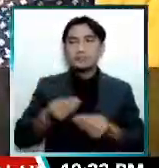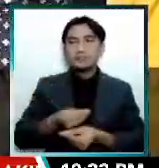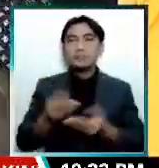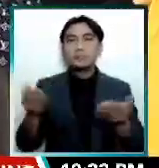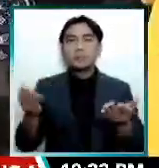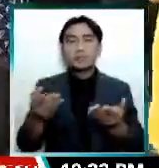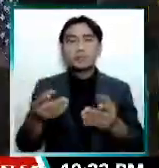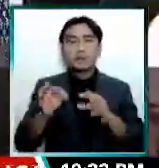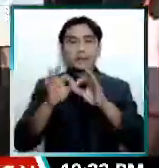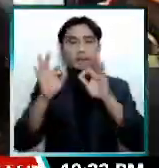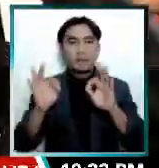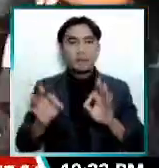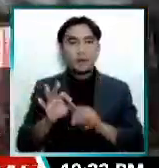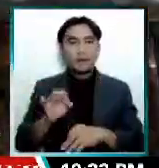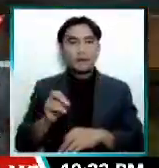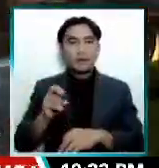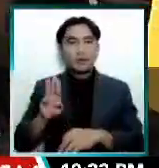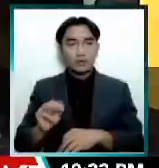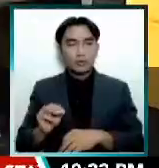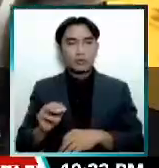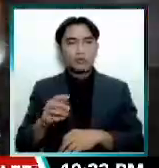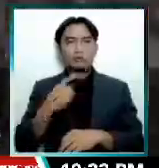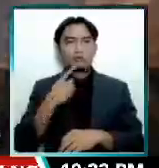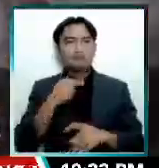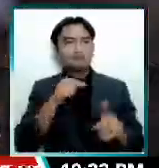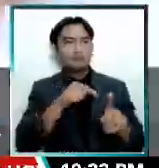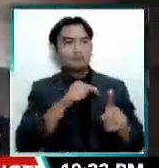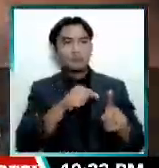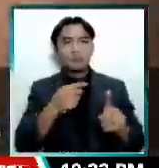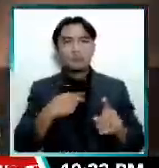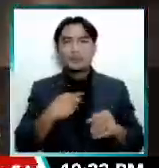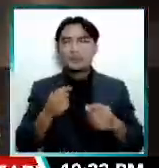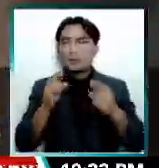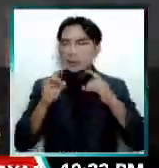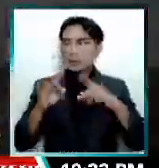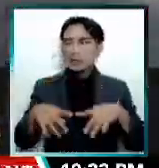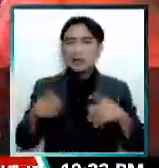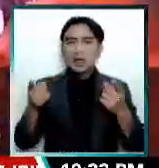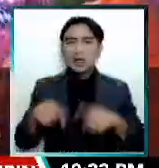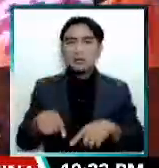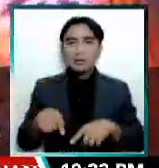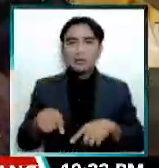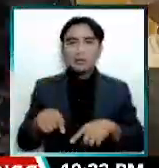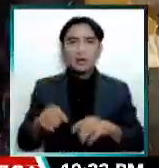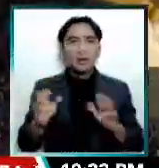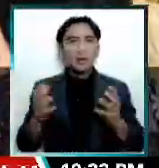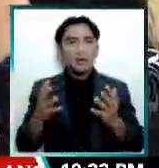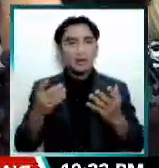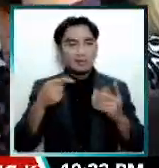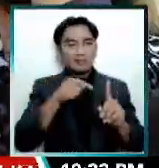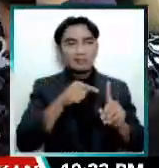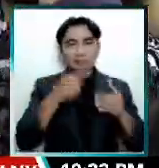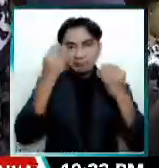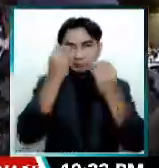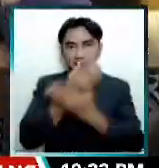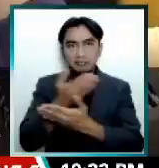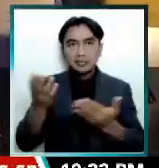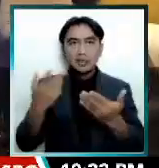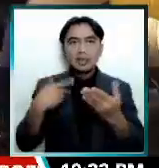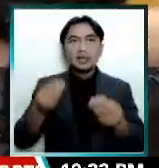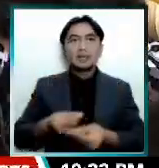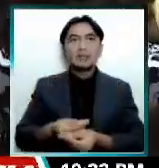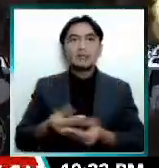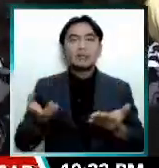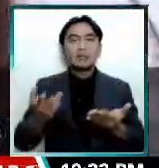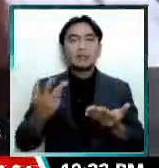forms. Ikinagulat ng pamunuan ng DSWD ang nangyari. Wala naman daw kasing anunsyo ng bigaya ng cash